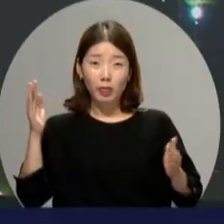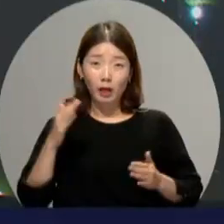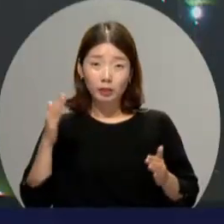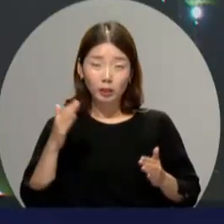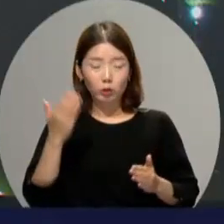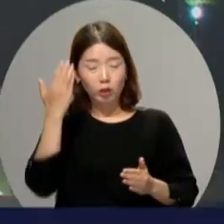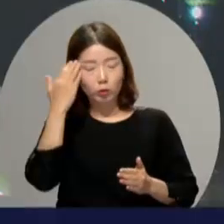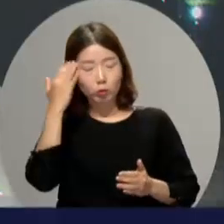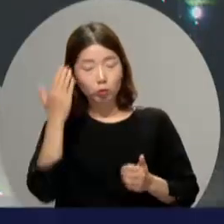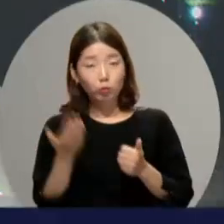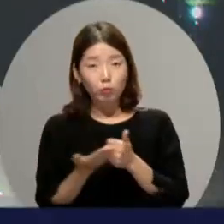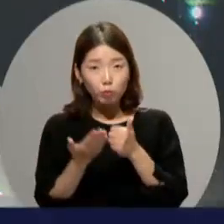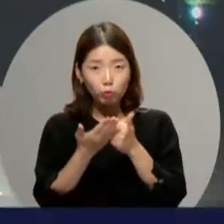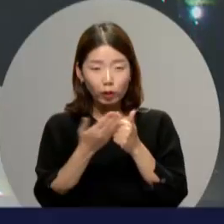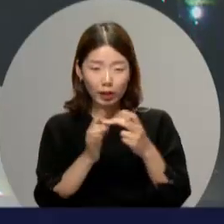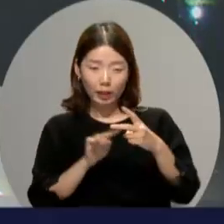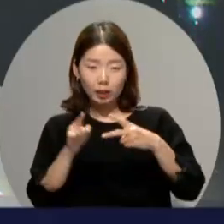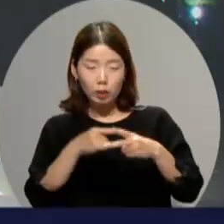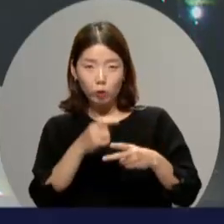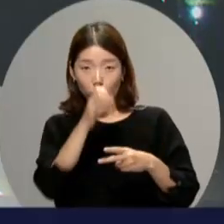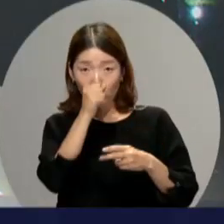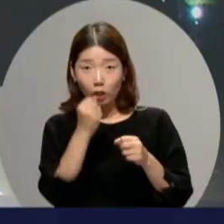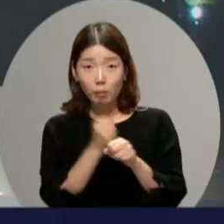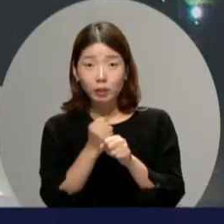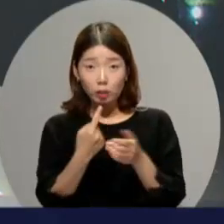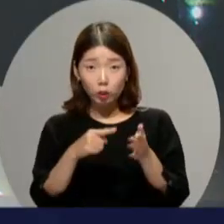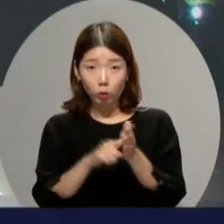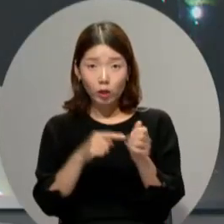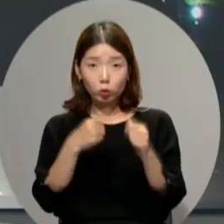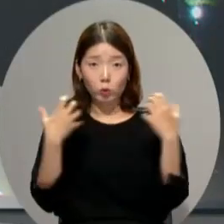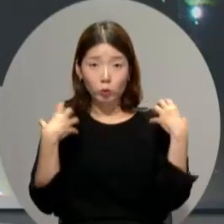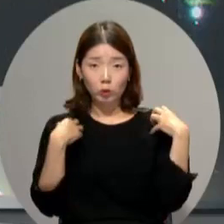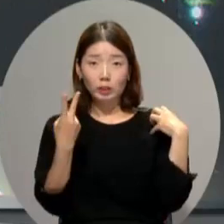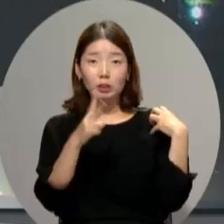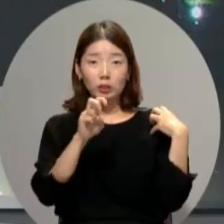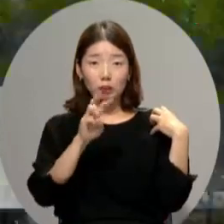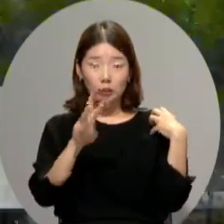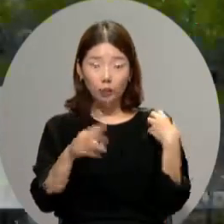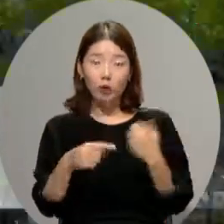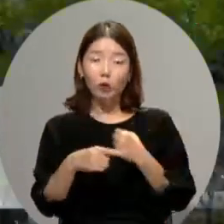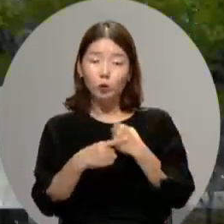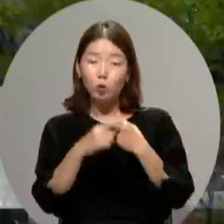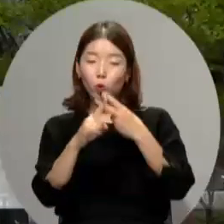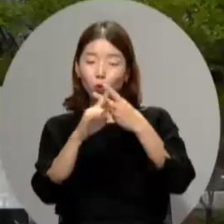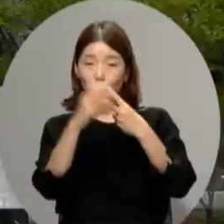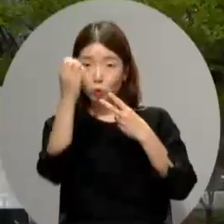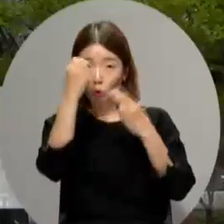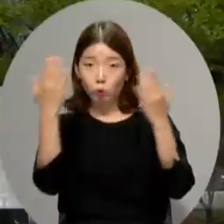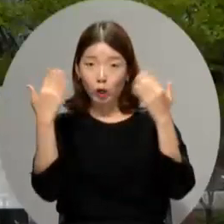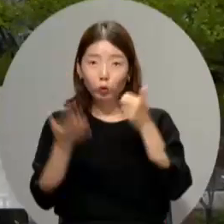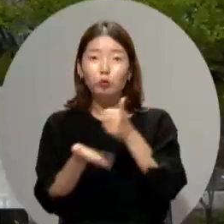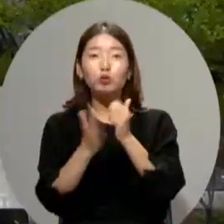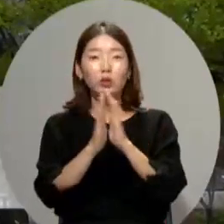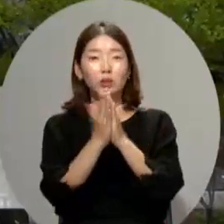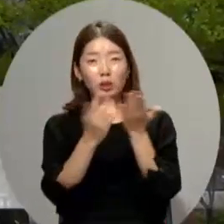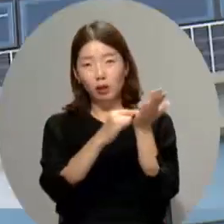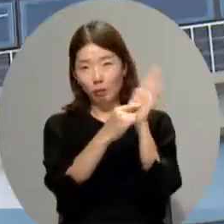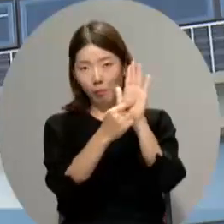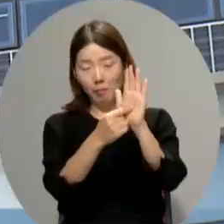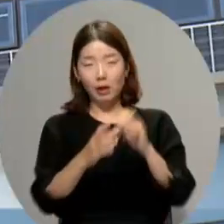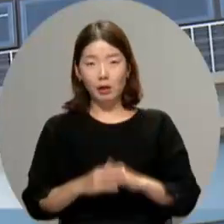학생들의 인문학적 소양이나 문해력을 높이기 위해 전라북도 교육청이 2023년 초중고 추천 도서를 선정했습니다